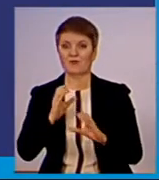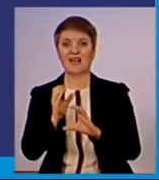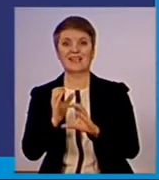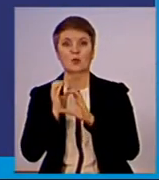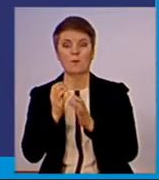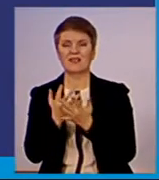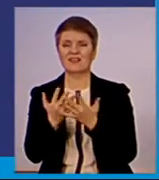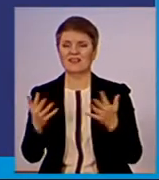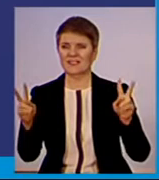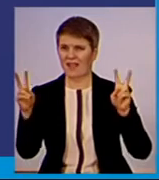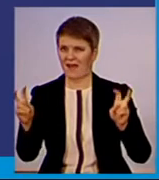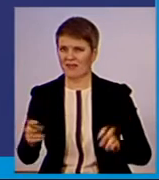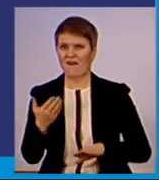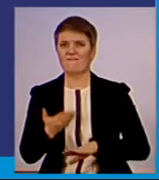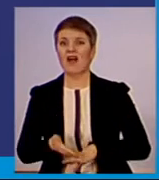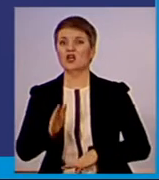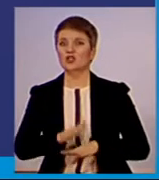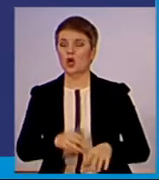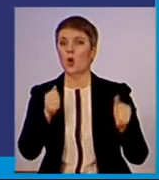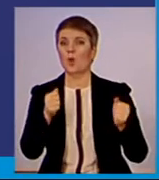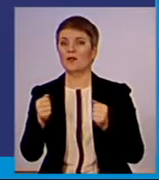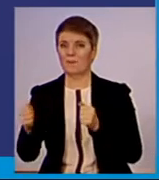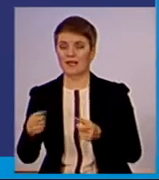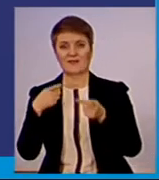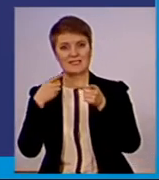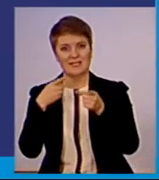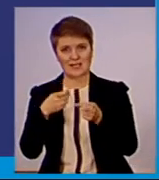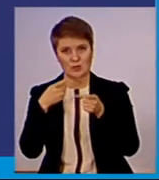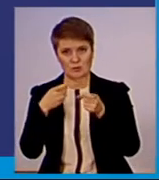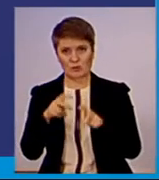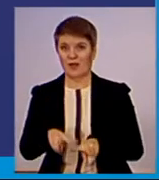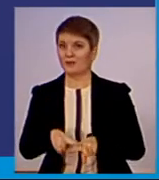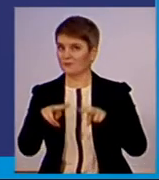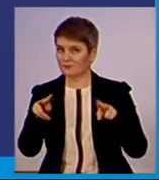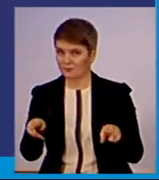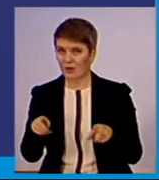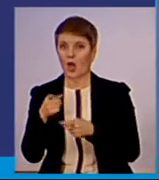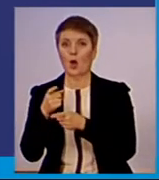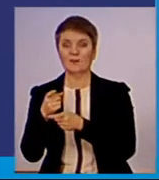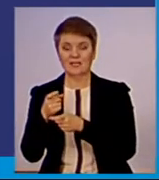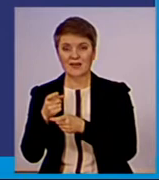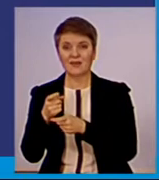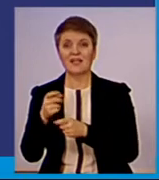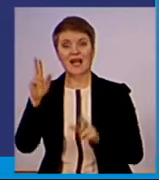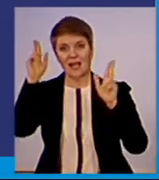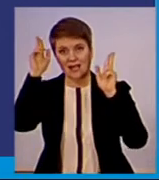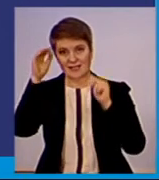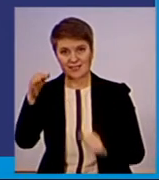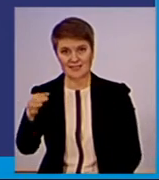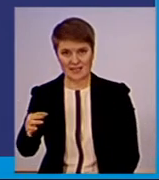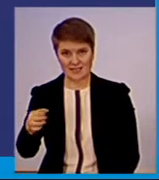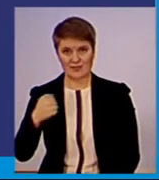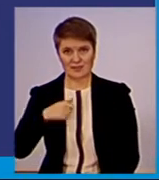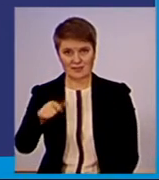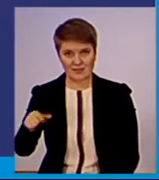гранатометів різних видів, важких кулеметів та стрілецької зброї. З такої ж зброї обстрілювали захисників Зайцевого, а в